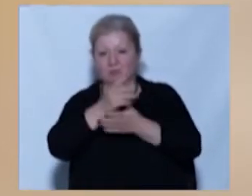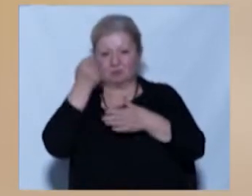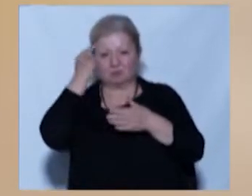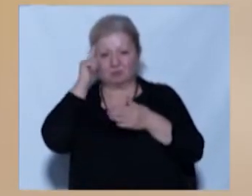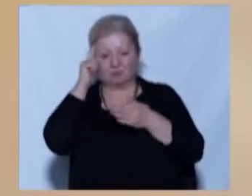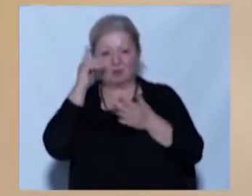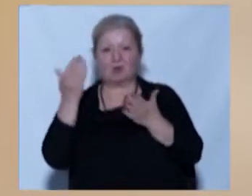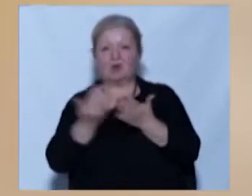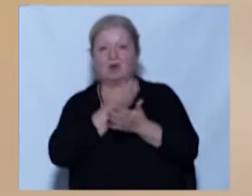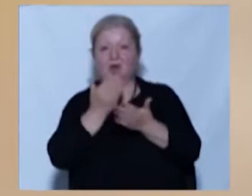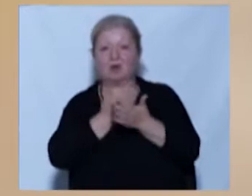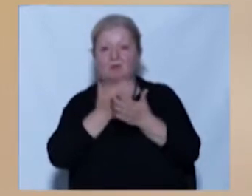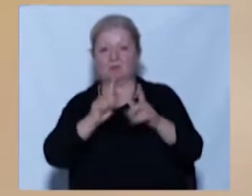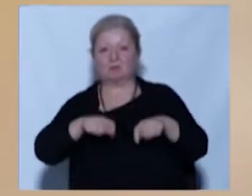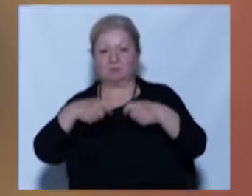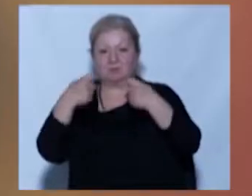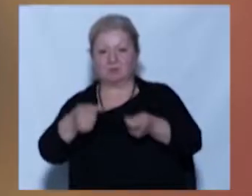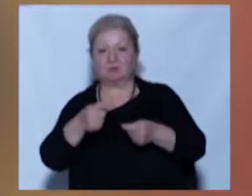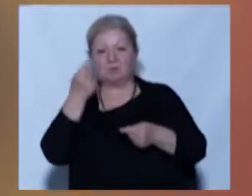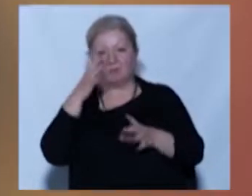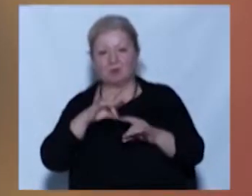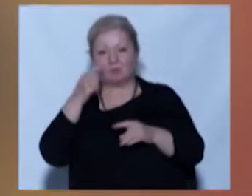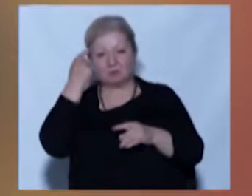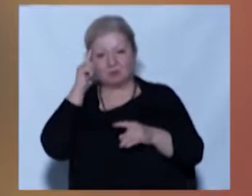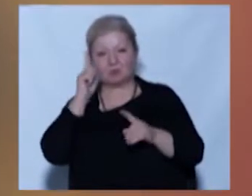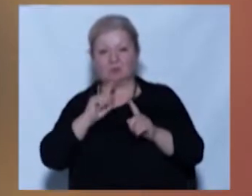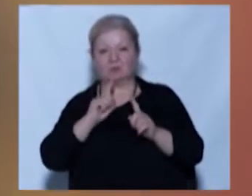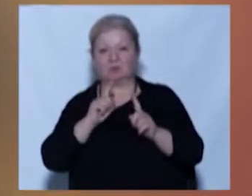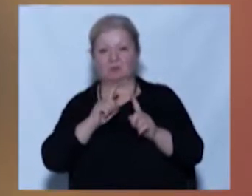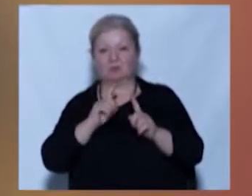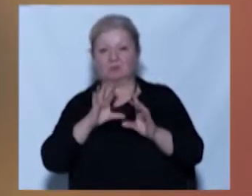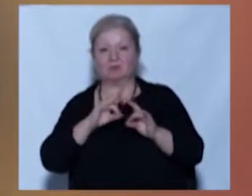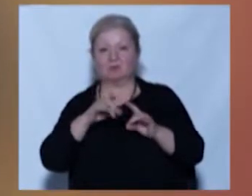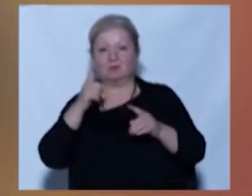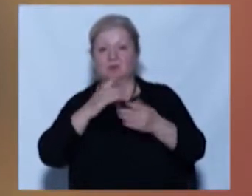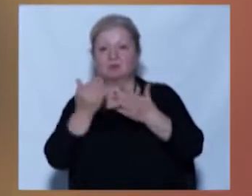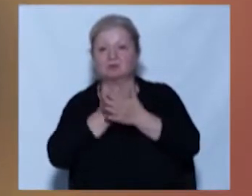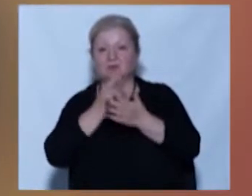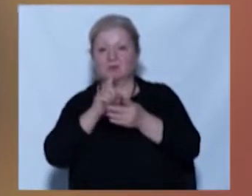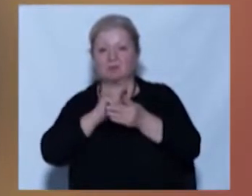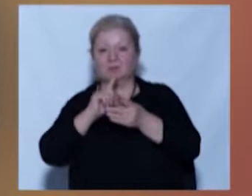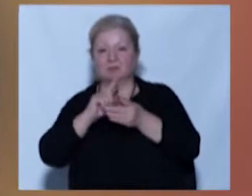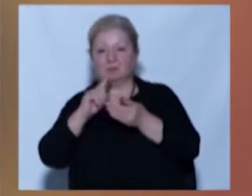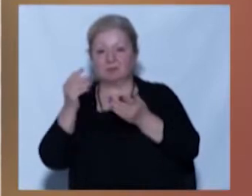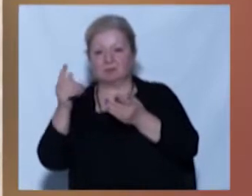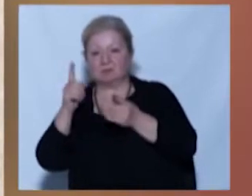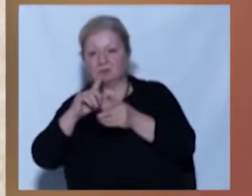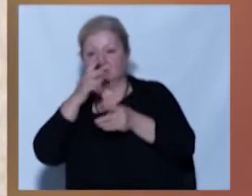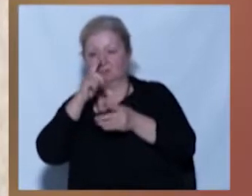ვისახავდი, ამბები გადმომეცა მოკლედ, მაგრამ თან არც ერთი ცნობა არ გამომრჩენოდა.